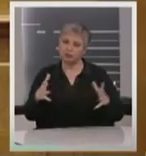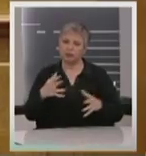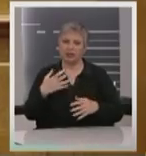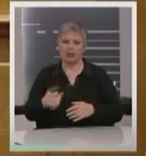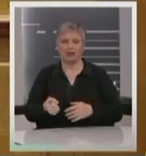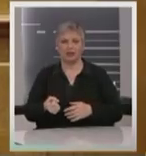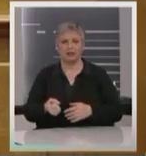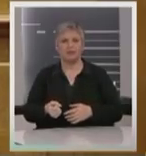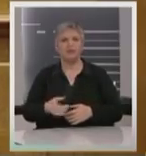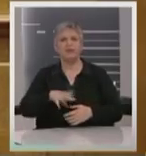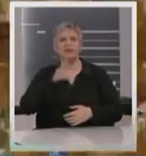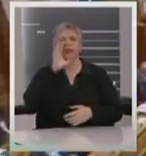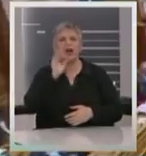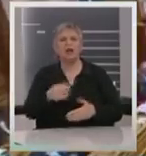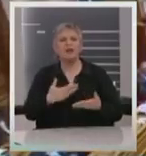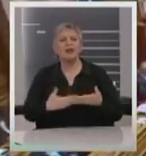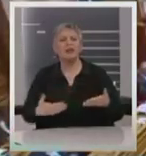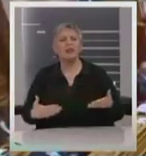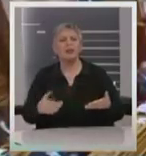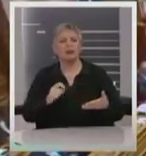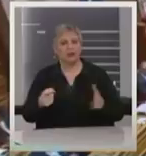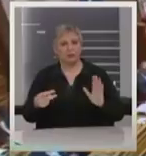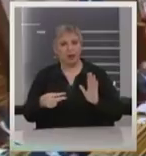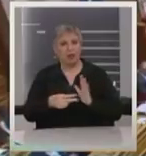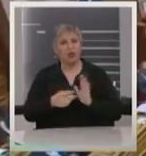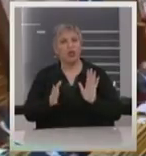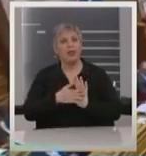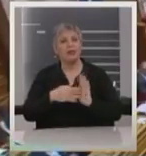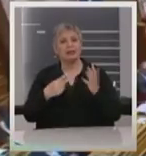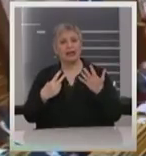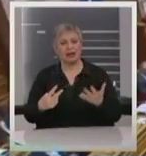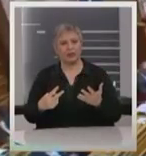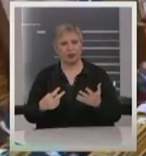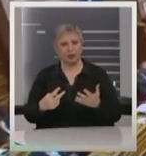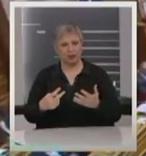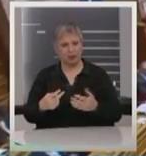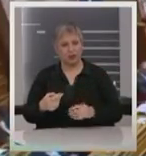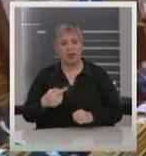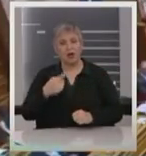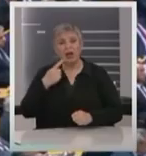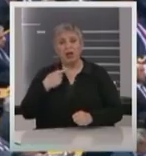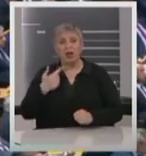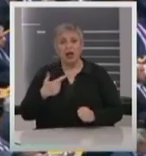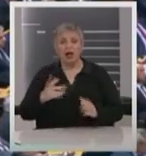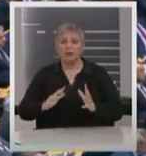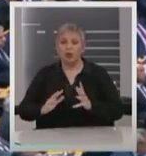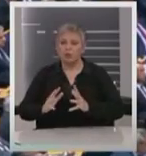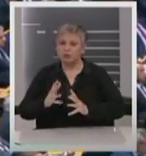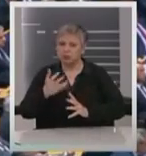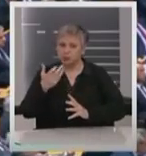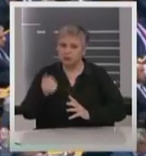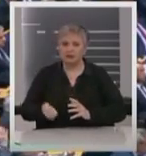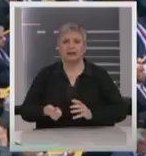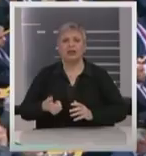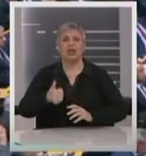δεδομένα. Το 2017 προβλέπεται ότι θα κλείσει με χαμηλότερη ανάπτυξη, χαμηλότερη